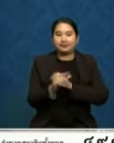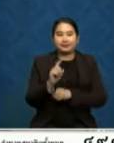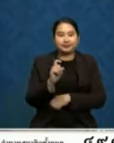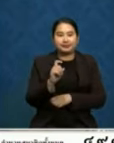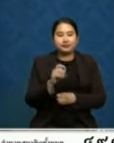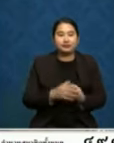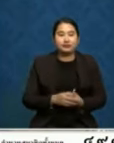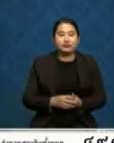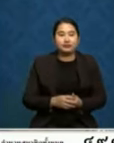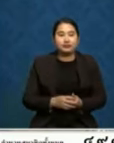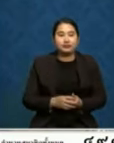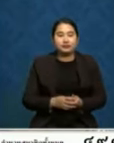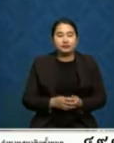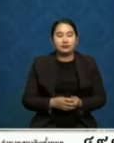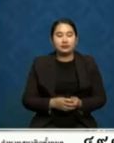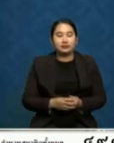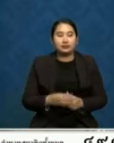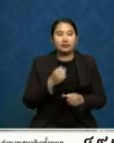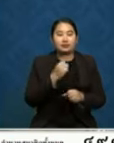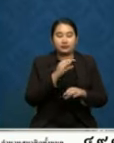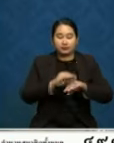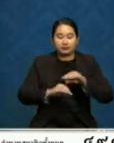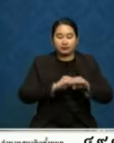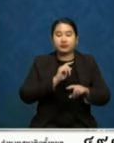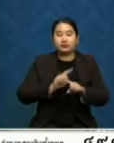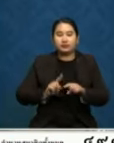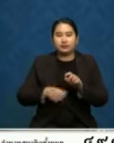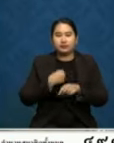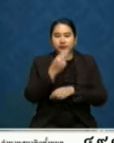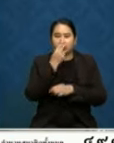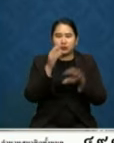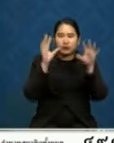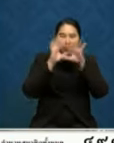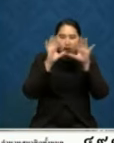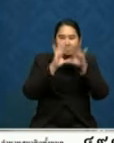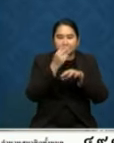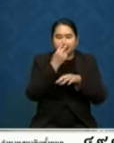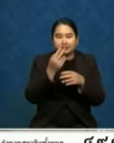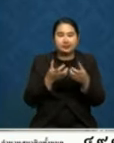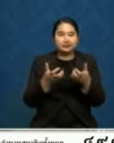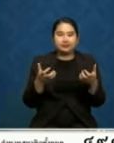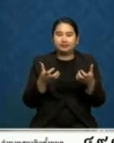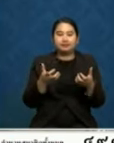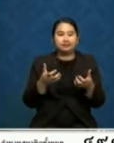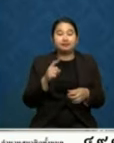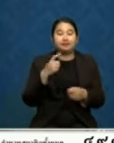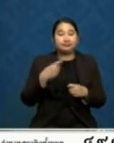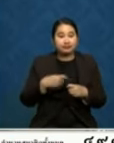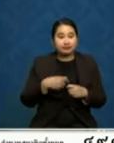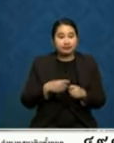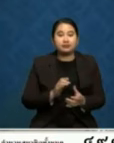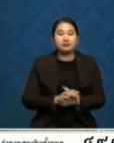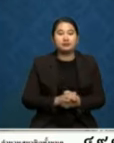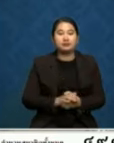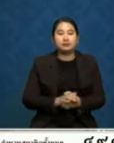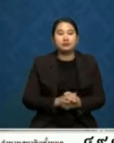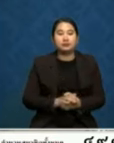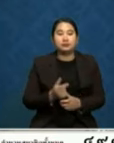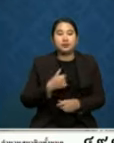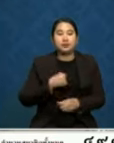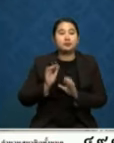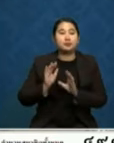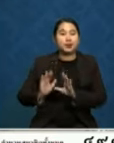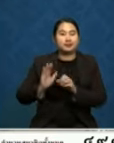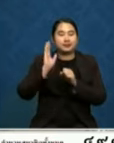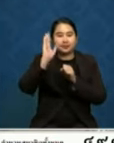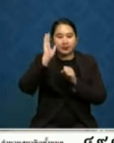างแท้จริงและหลายๆโครงการที่ซ้ำซ้อนคล้ายกันจนแยกกันไม่ออกผมจึงขอยืนยันในการสงวนคำแปรยติ